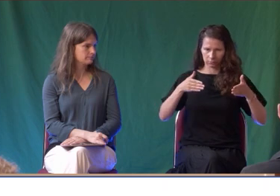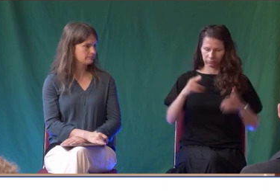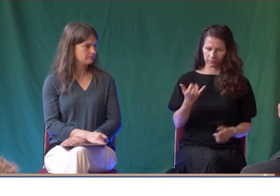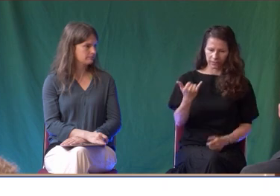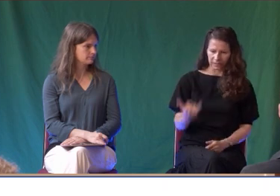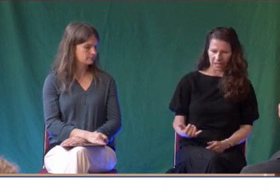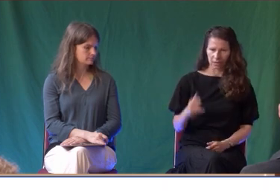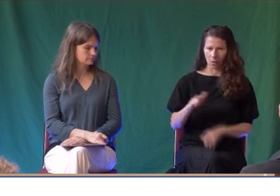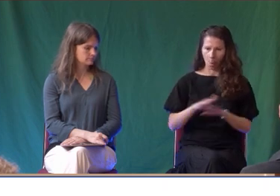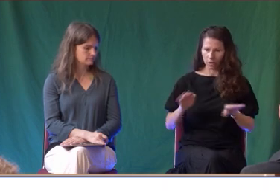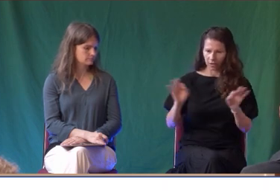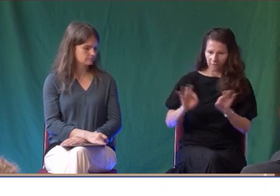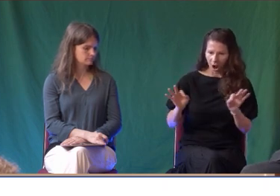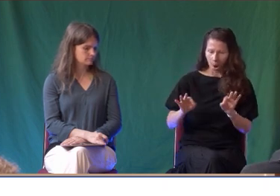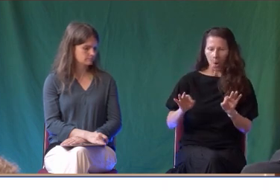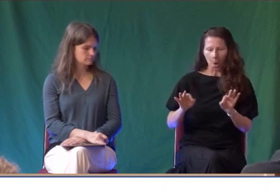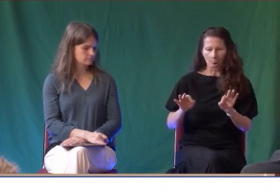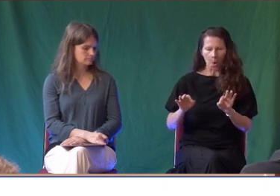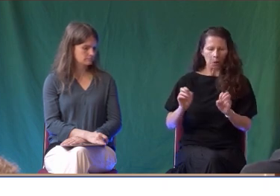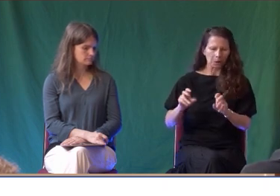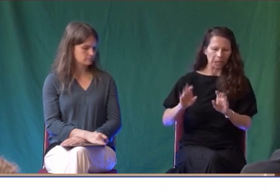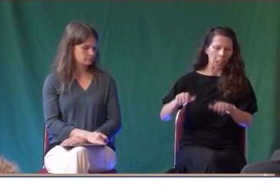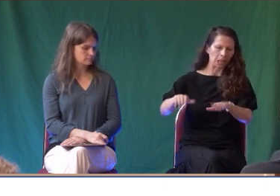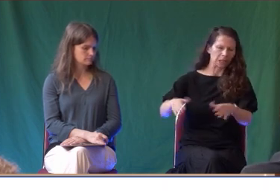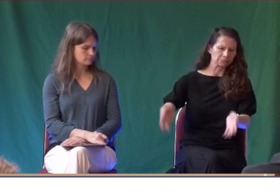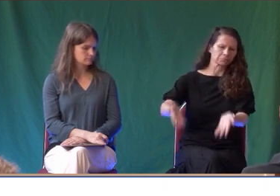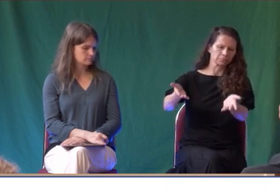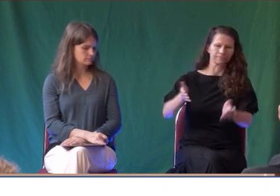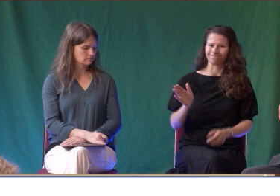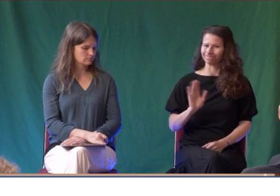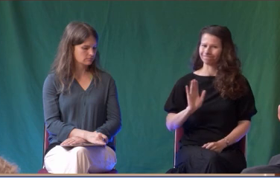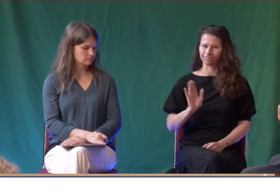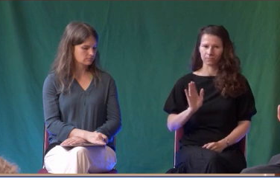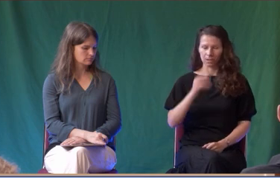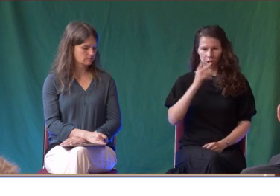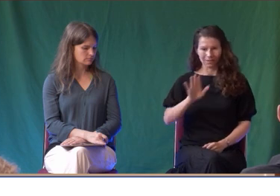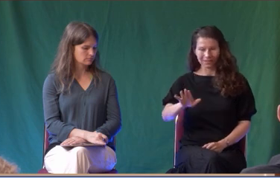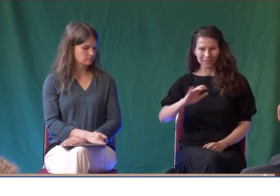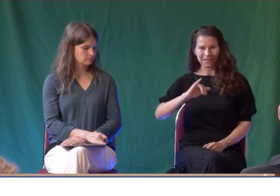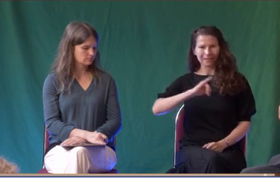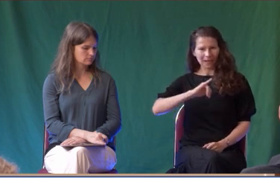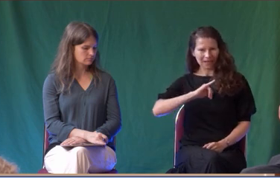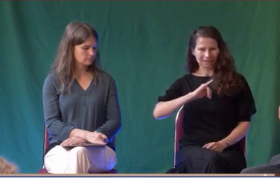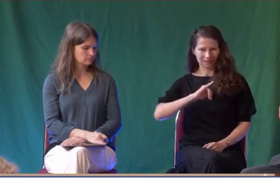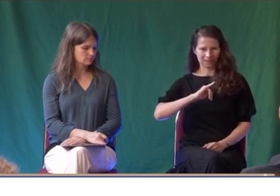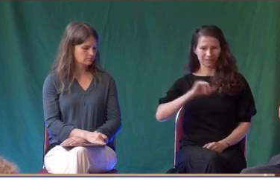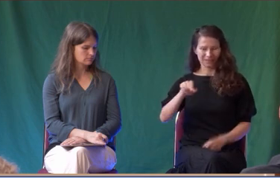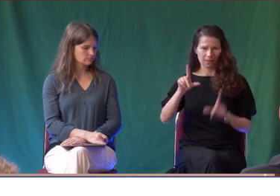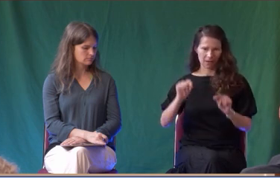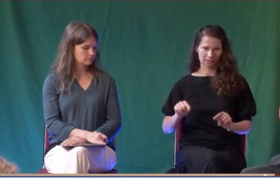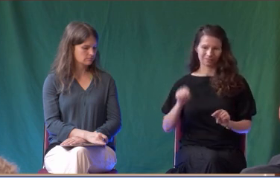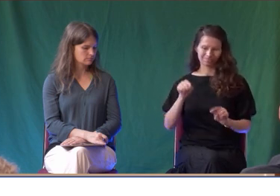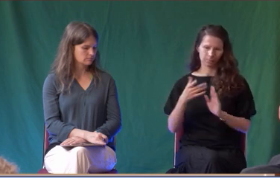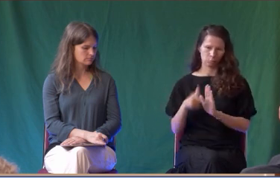Kind nicht irgendwie gefährdet ist wird schon okay sein sondern was ist in im Interesse des Kindes und das muss herausgefunden werden